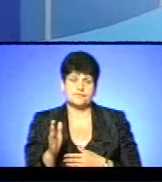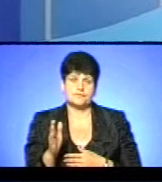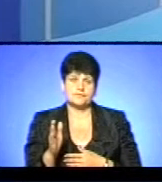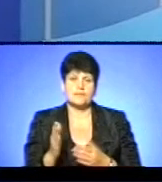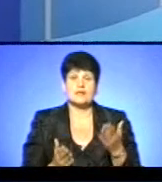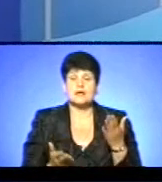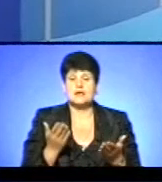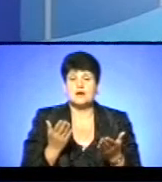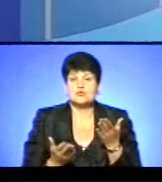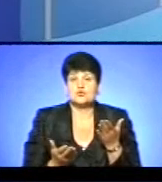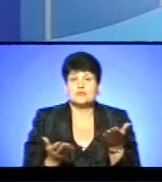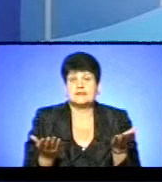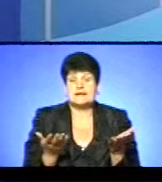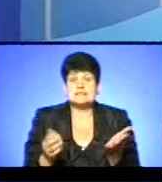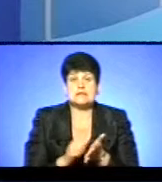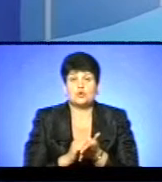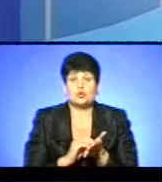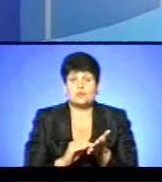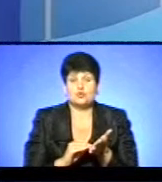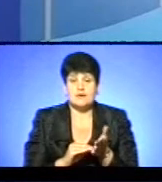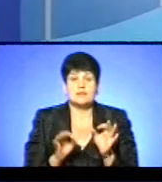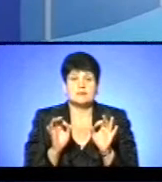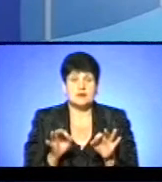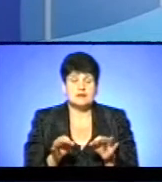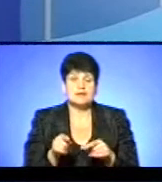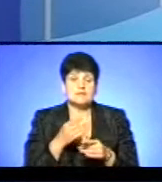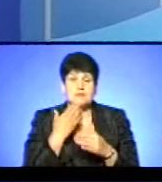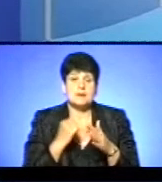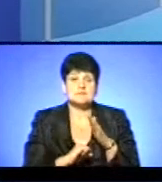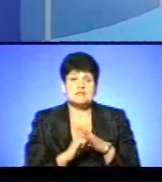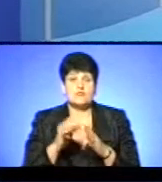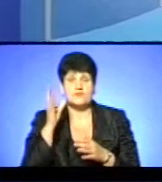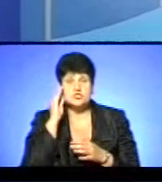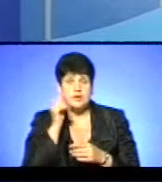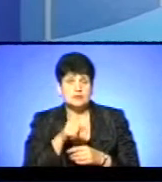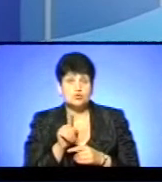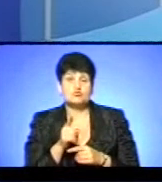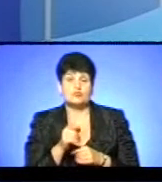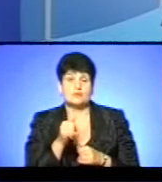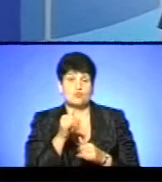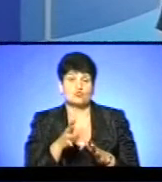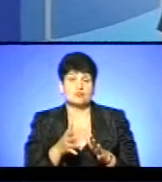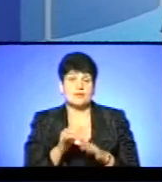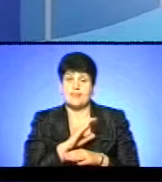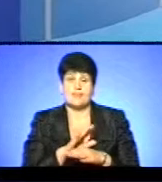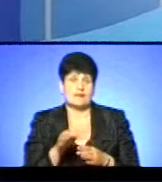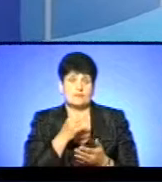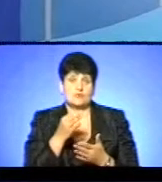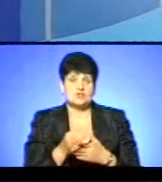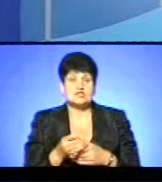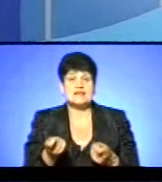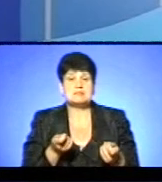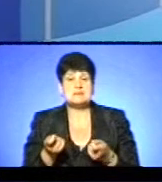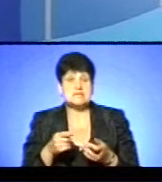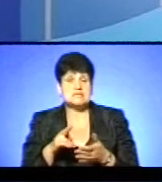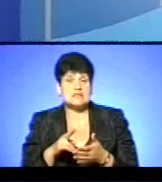Якщо десь, ну, задокументували їх правильно, тобто там немає жодних підстав вважати, чому би вони могли уникнути наказання. Тобто, чи це буде адміністративно,